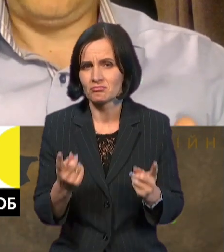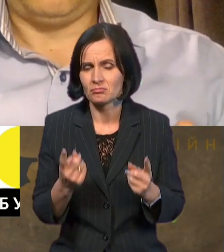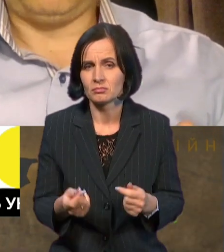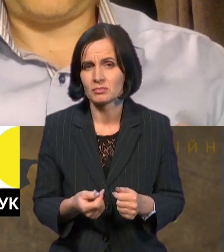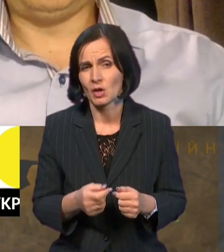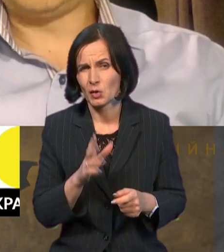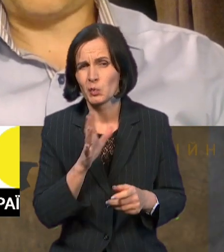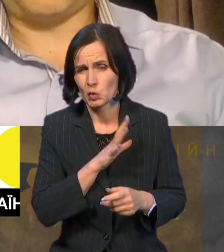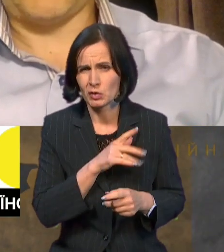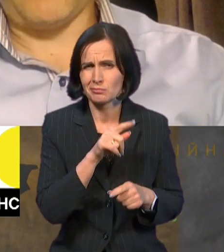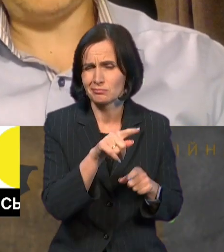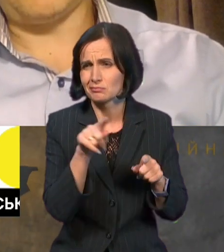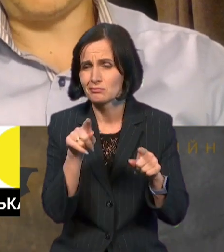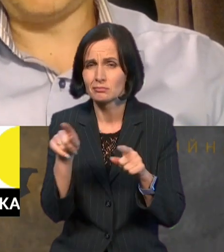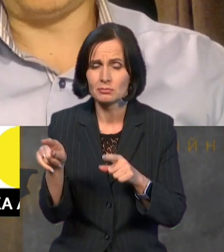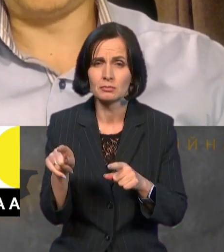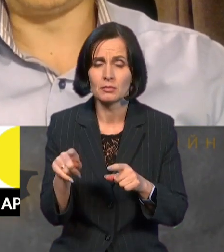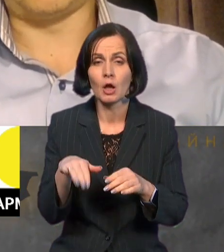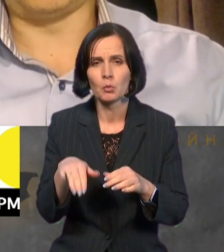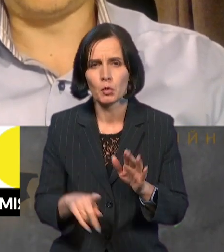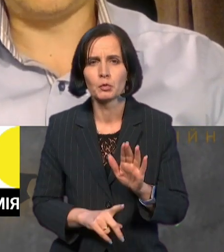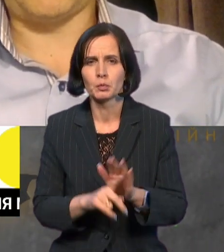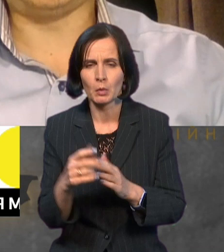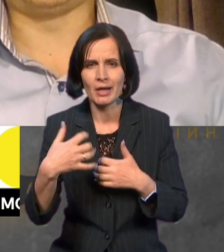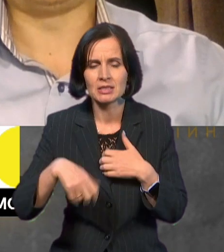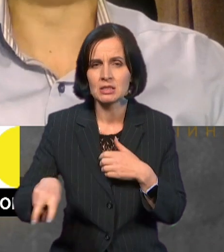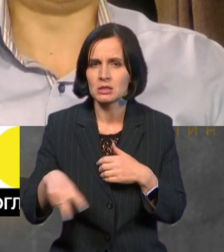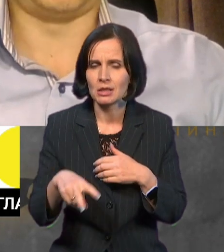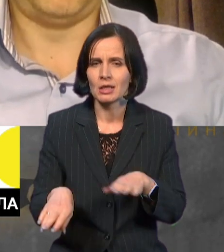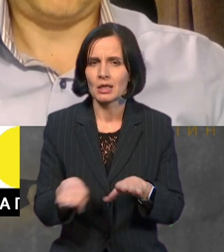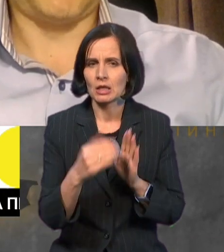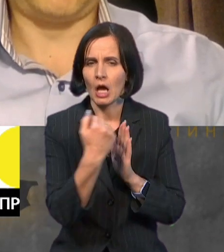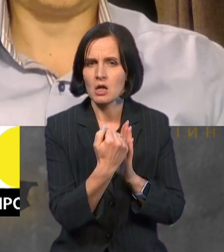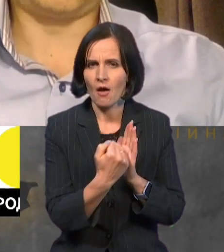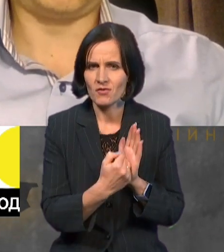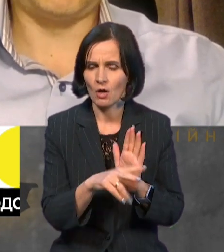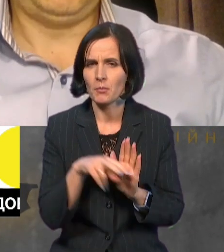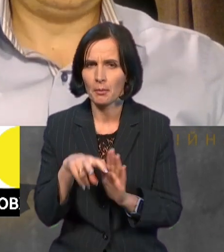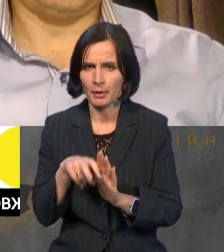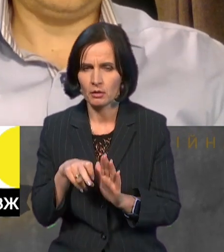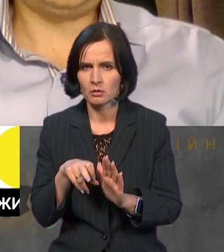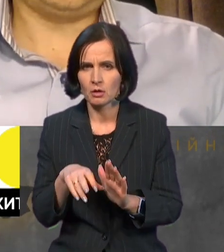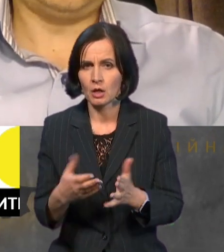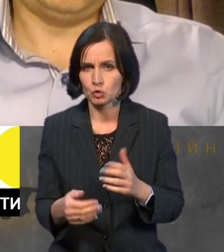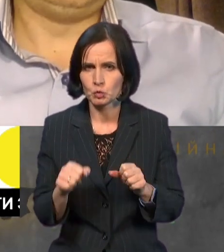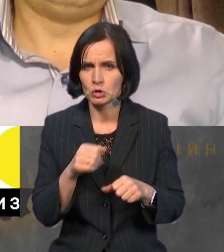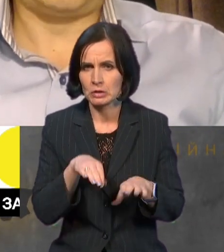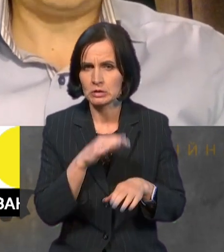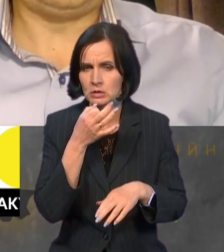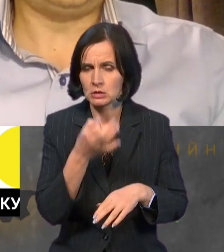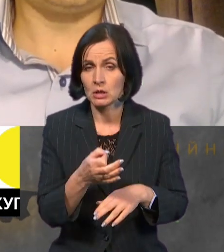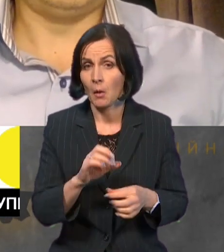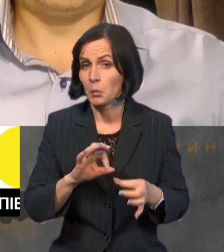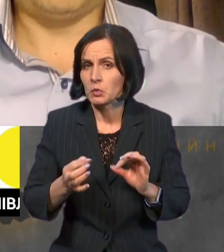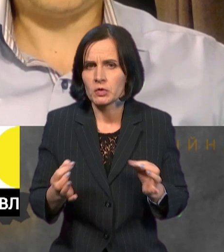точково в регіонах, а потім вже почалися фактично з середини листопада вже такі графіки, да, якщо їх можна назвати. Тому от, в